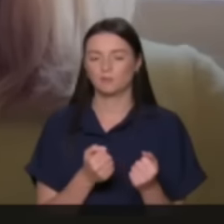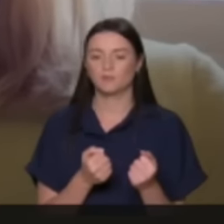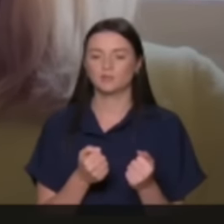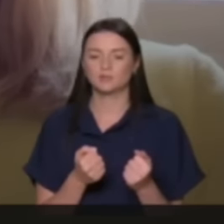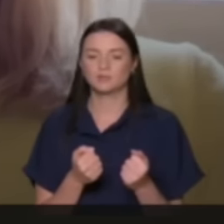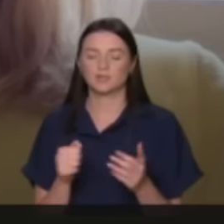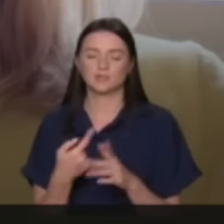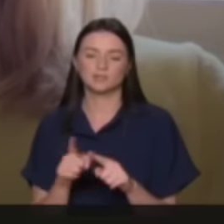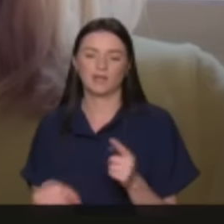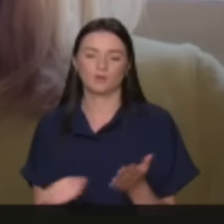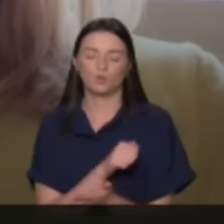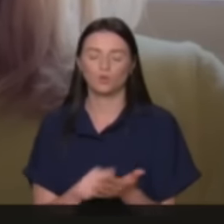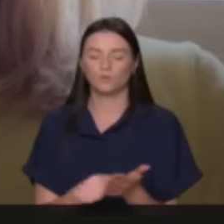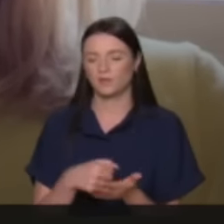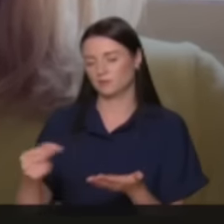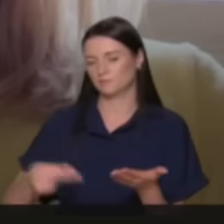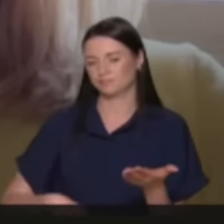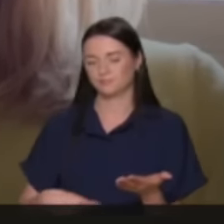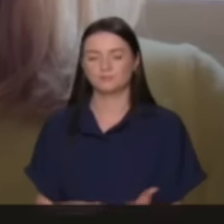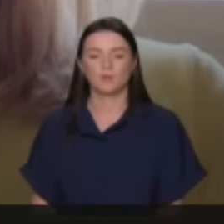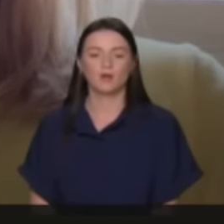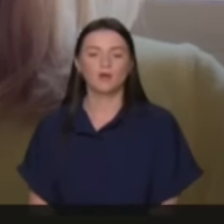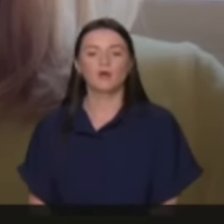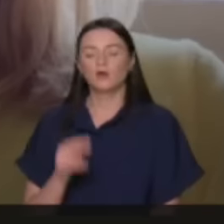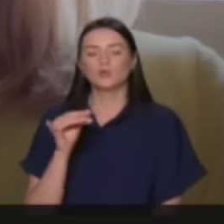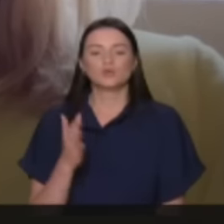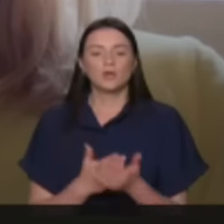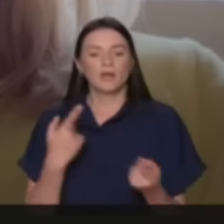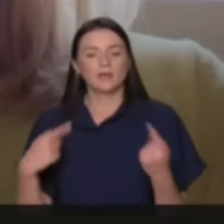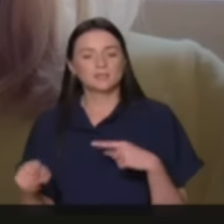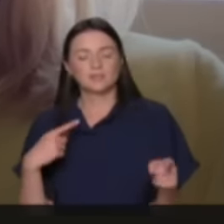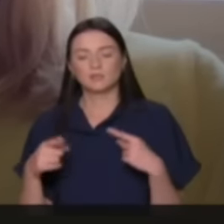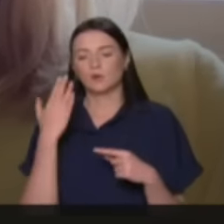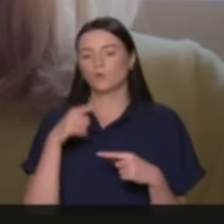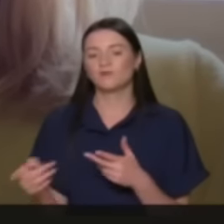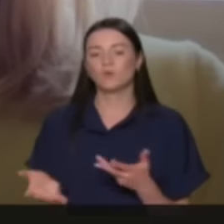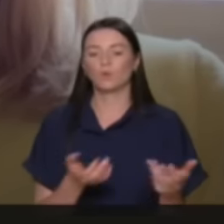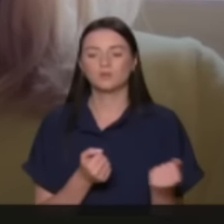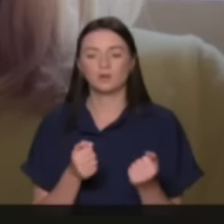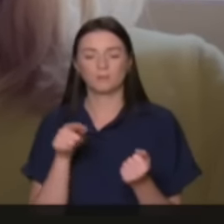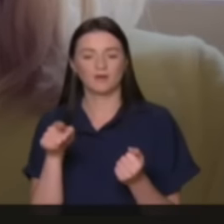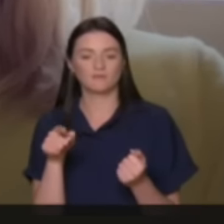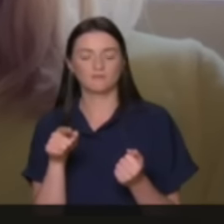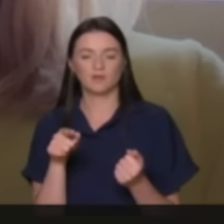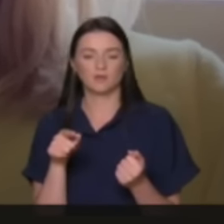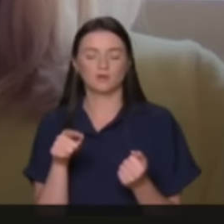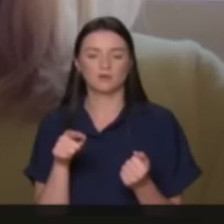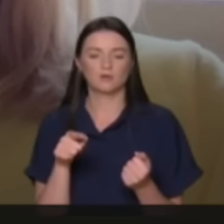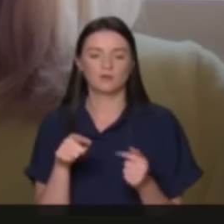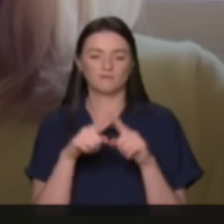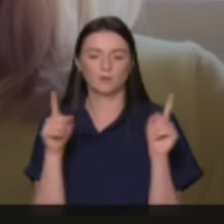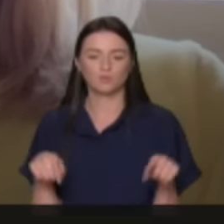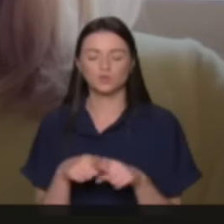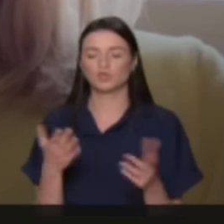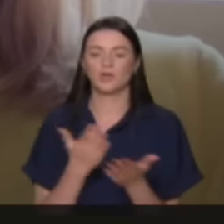документ. Скажіть, будь ласка, а чи є різниця, чи коли ви отримуєте виписку, чи у вас вже є